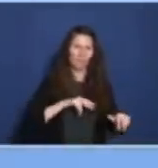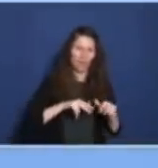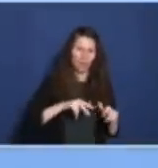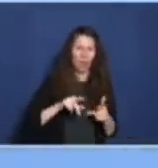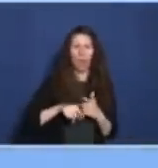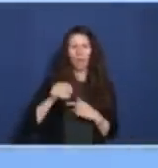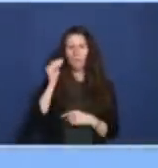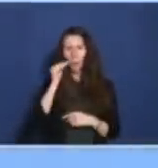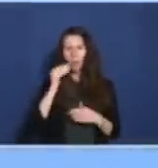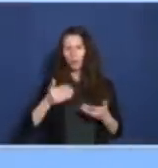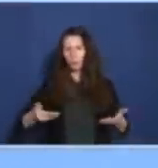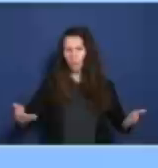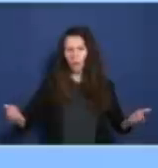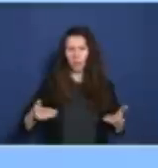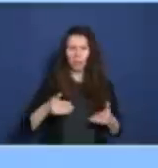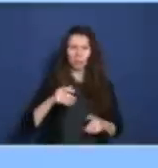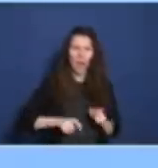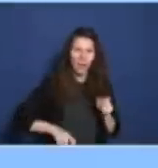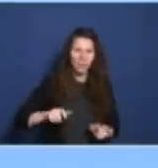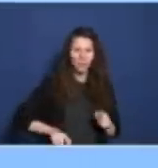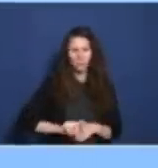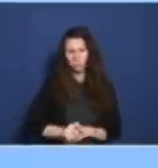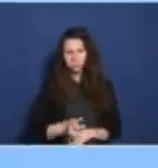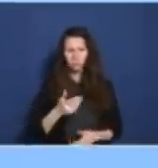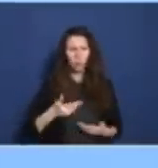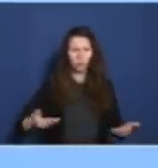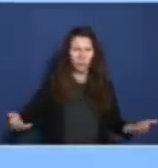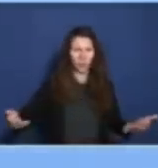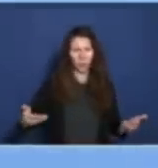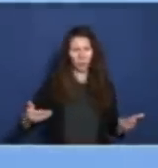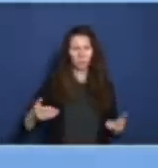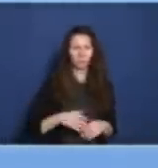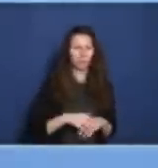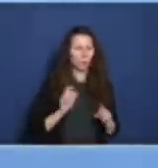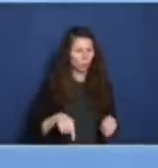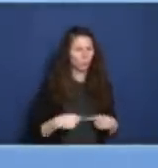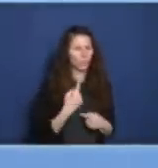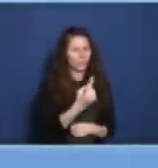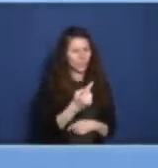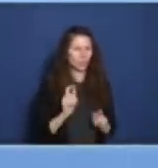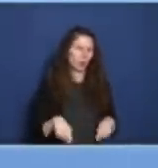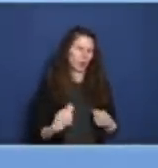Wohnen und so weiter, Heizen und so weiter, und ziehen Sie Ihre Schlüsse daraus.